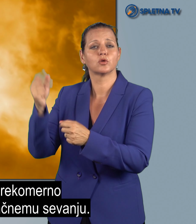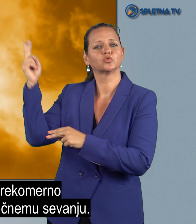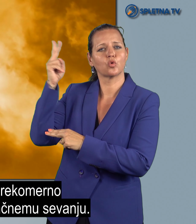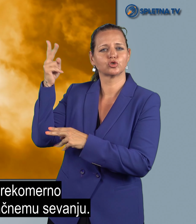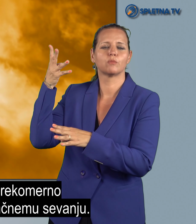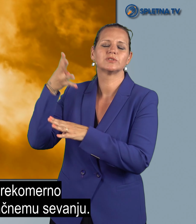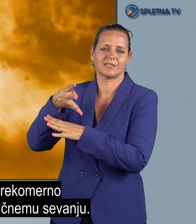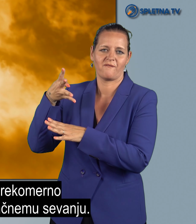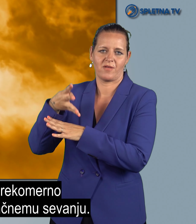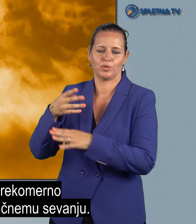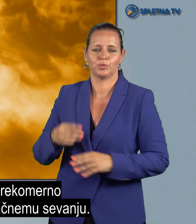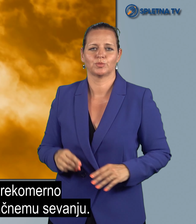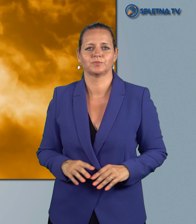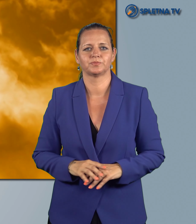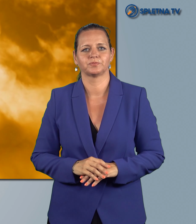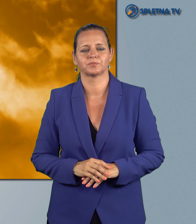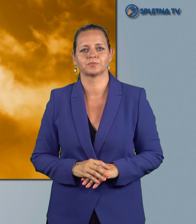sevanju.